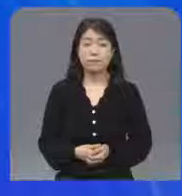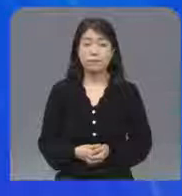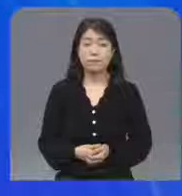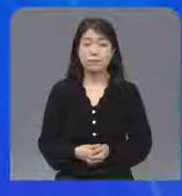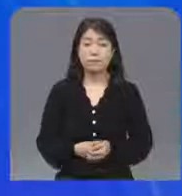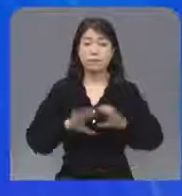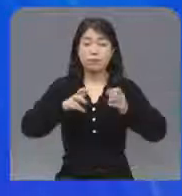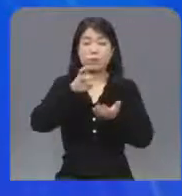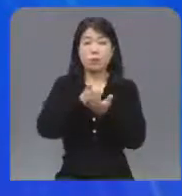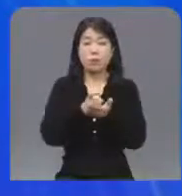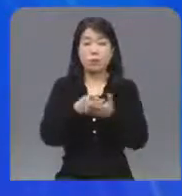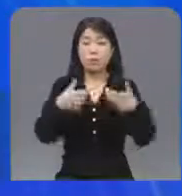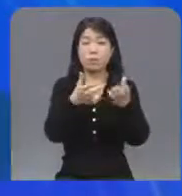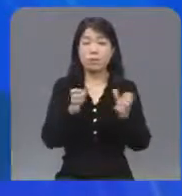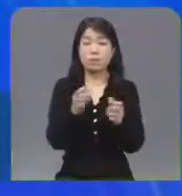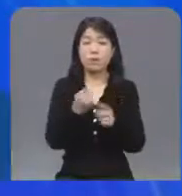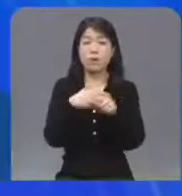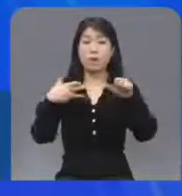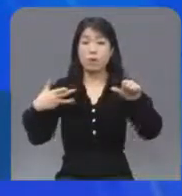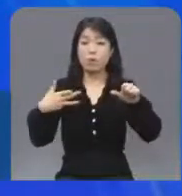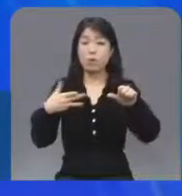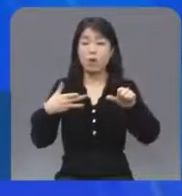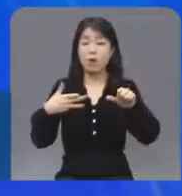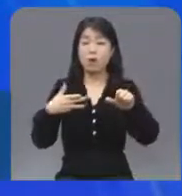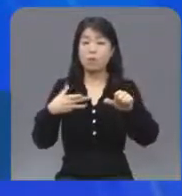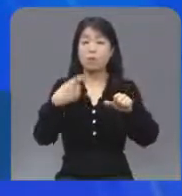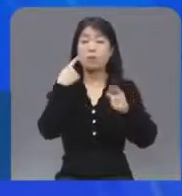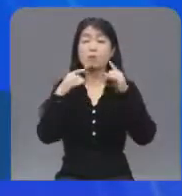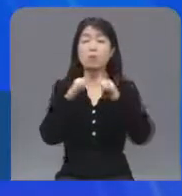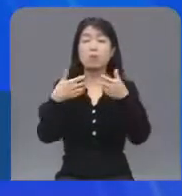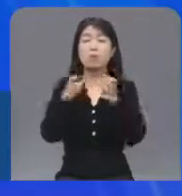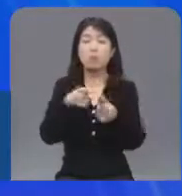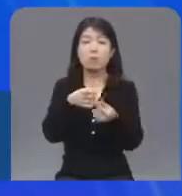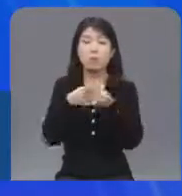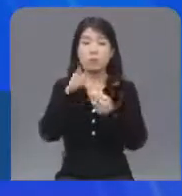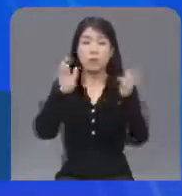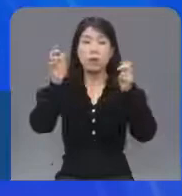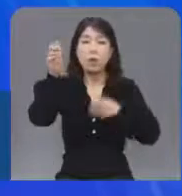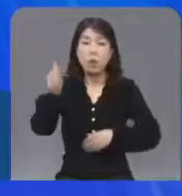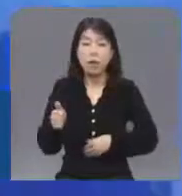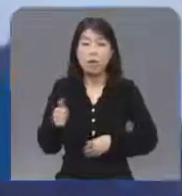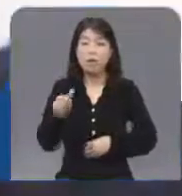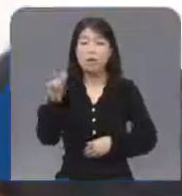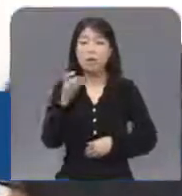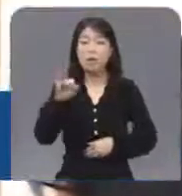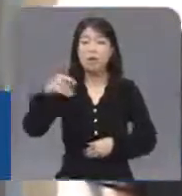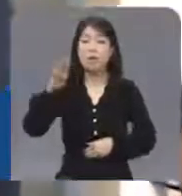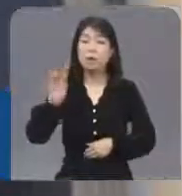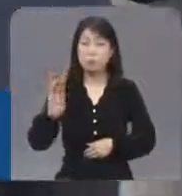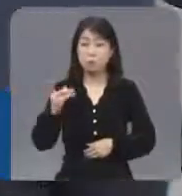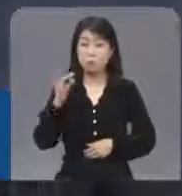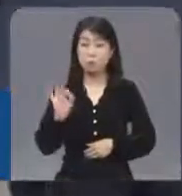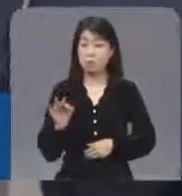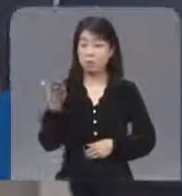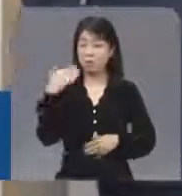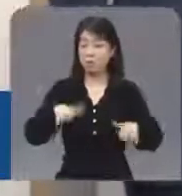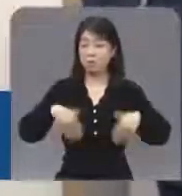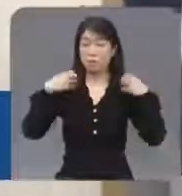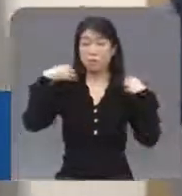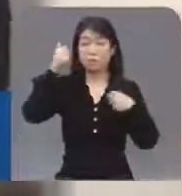공법 단체로 전원은 5.18 민주화운동 부 성적 회의에 초대회장으로 황 1봉 전남 구청장이 선출되었습니다